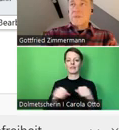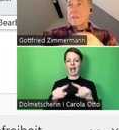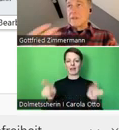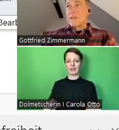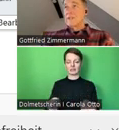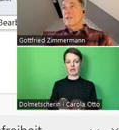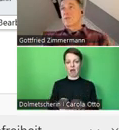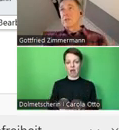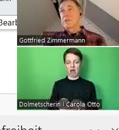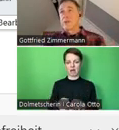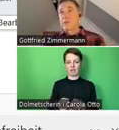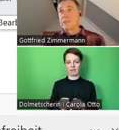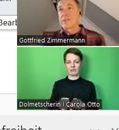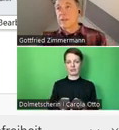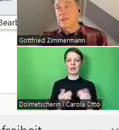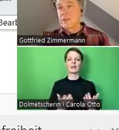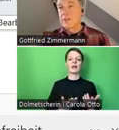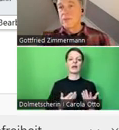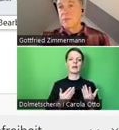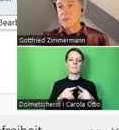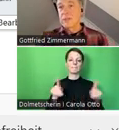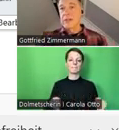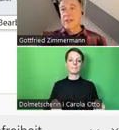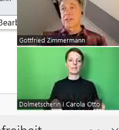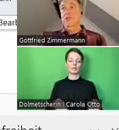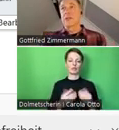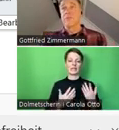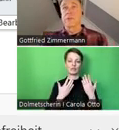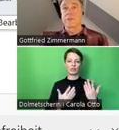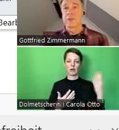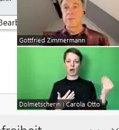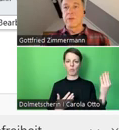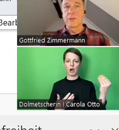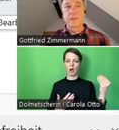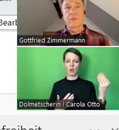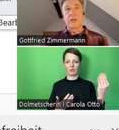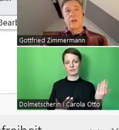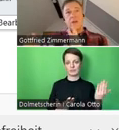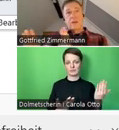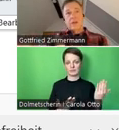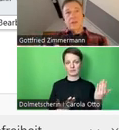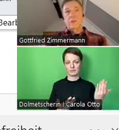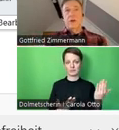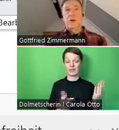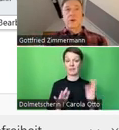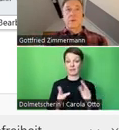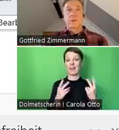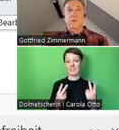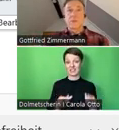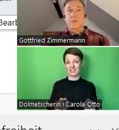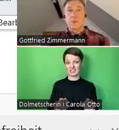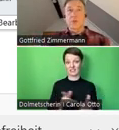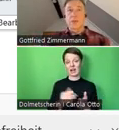Prüfungs. dann liest der Screenreader diese Dinge vor, die da rechts stehen. Das ist manchmal wichtig, weil rechts immer